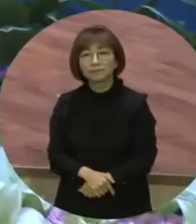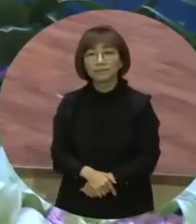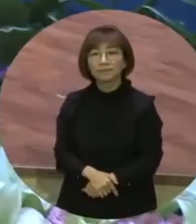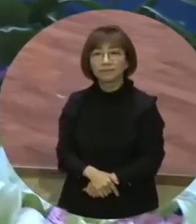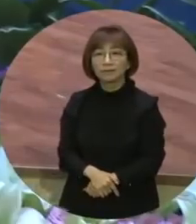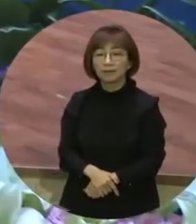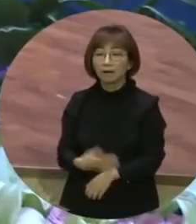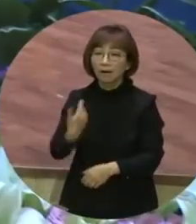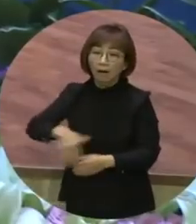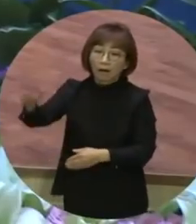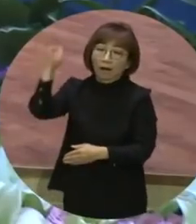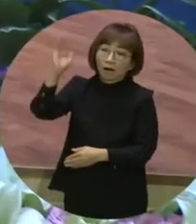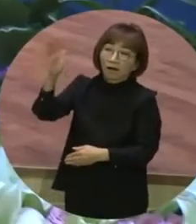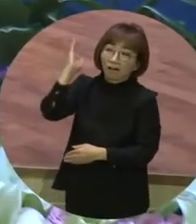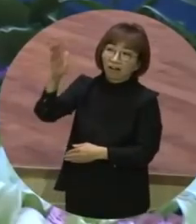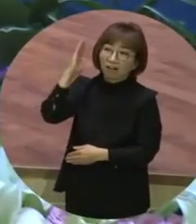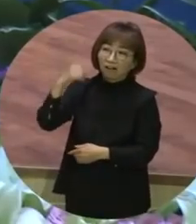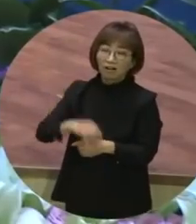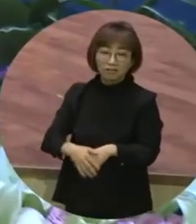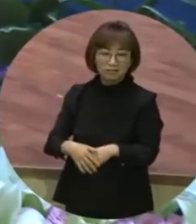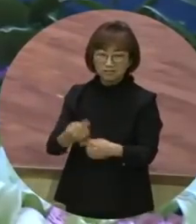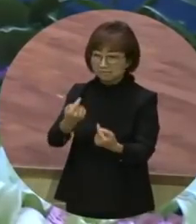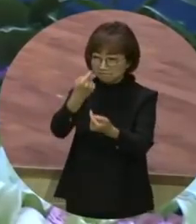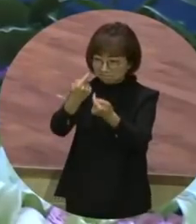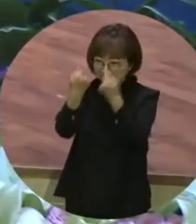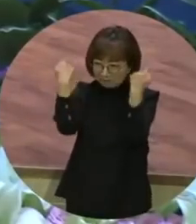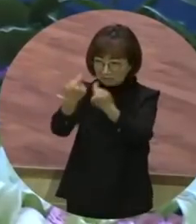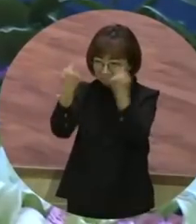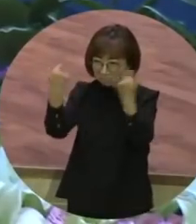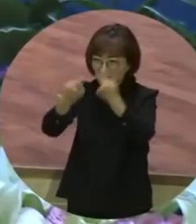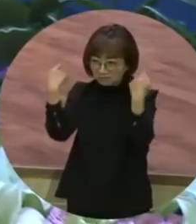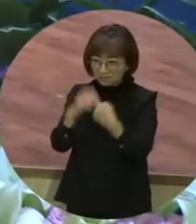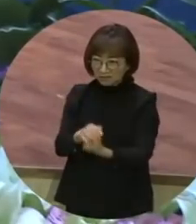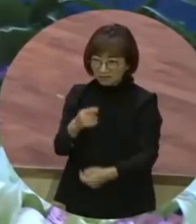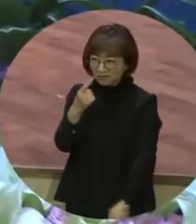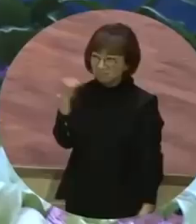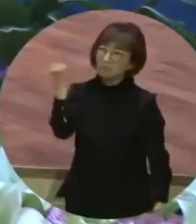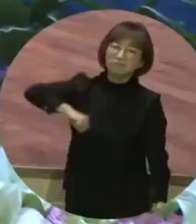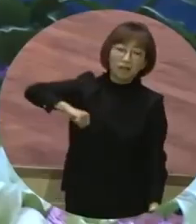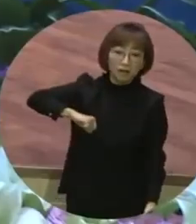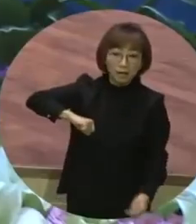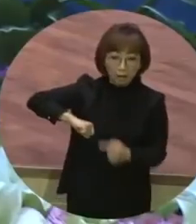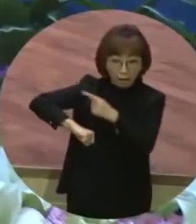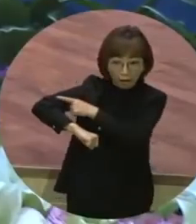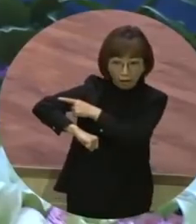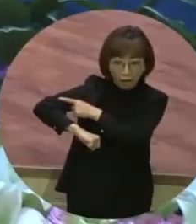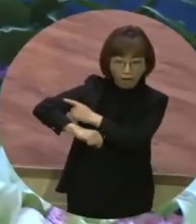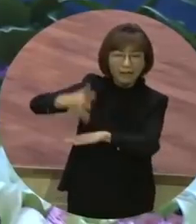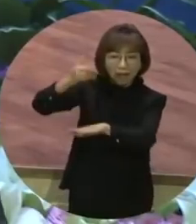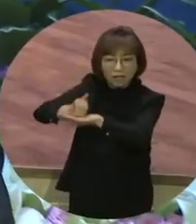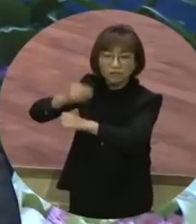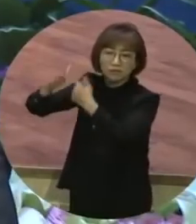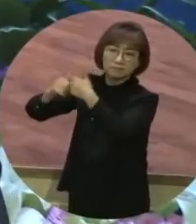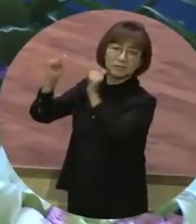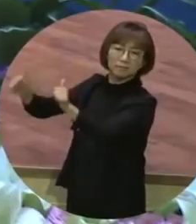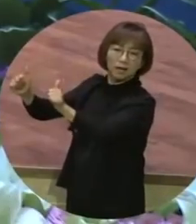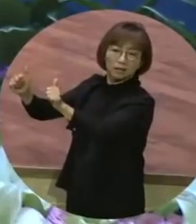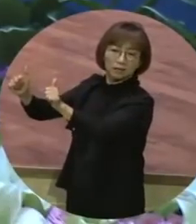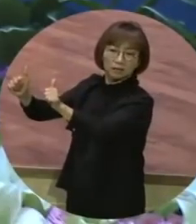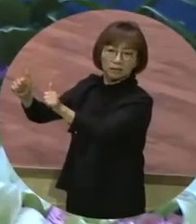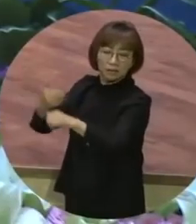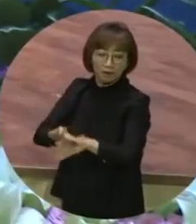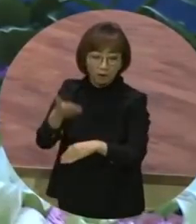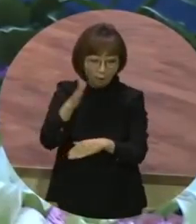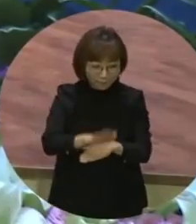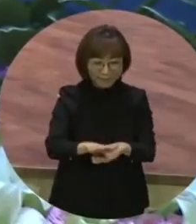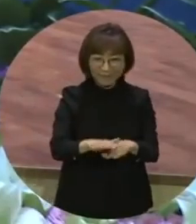계속 말을 한대도 못 깨닫고 곧지 않으면 그 사람 구원 못 받는 사람이에요. 그런 심판이에요. 하나님의 사람들은 들으면